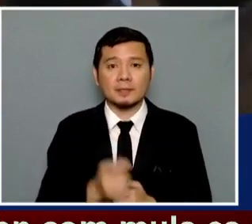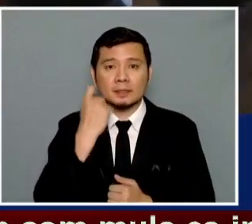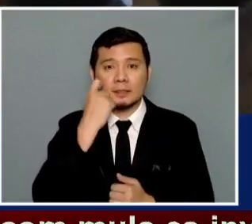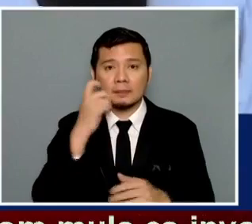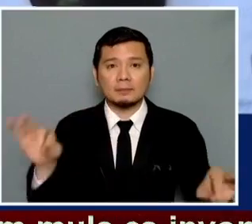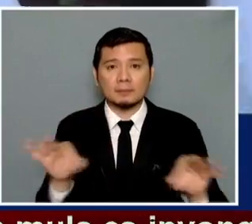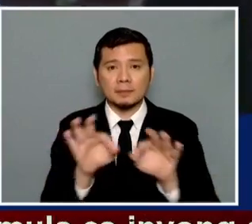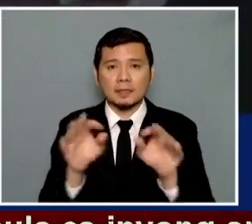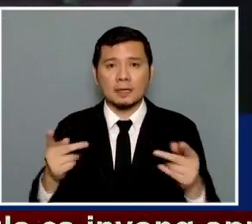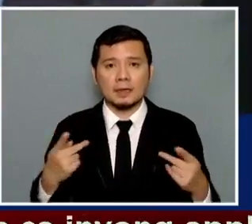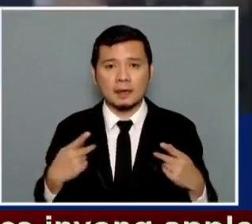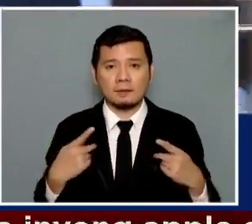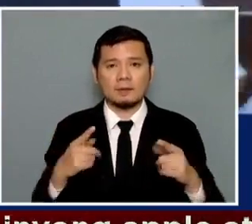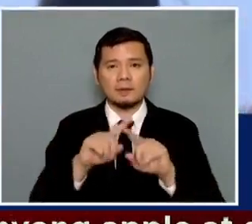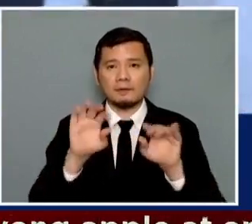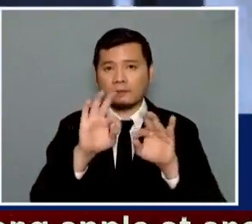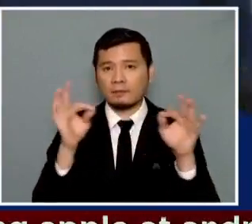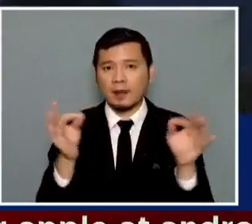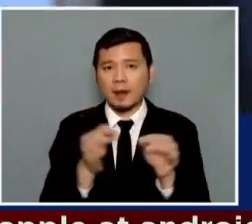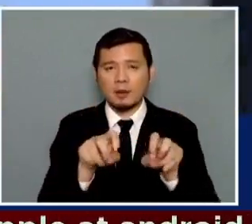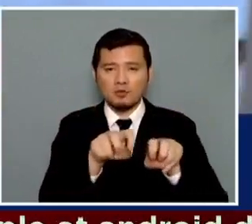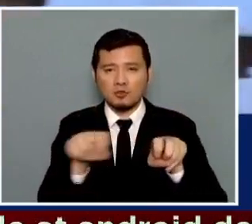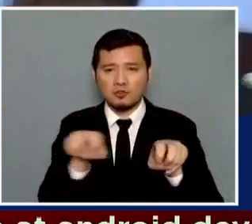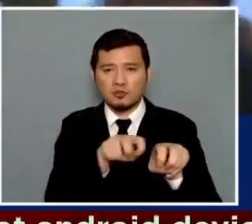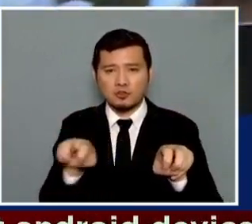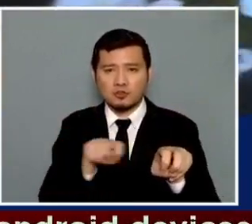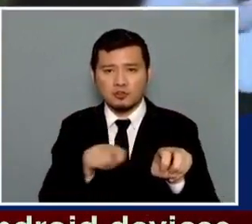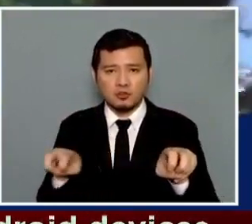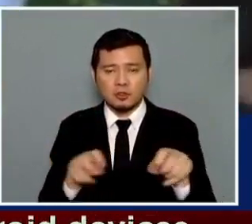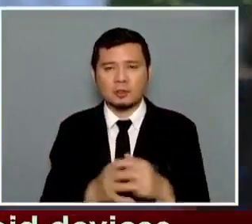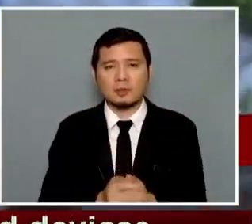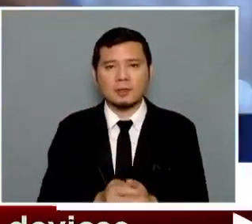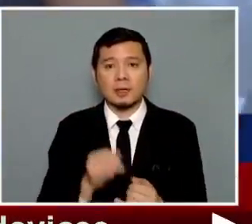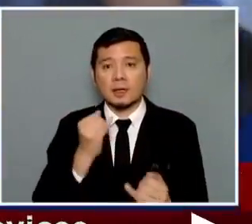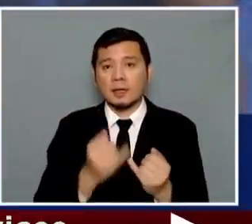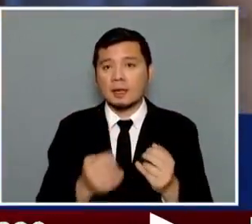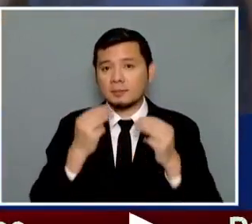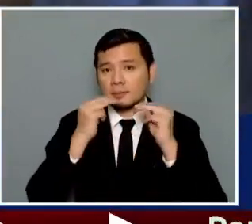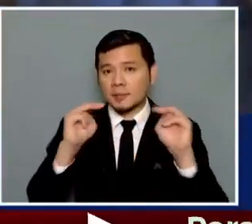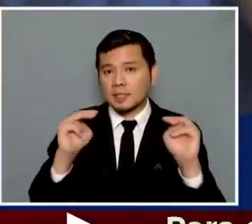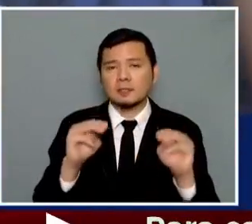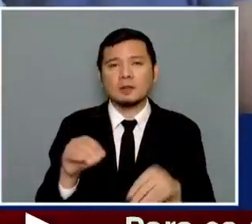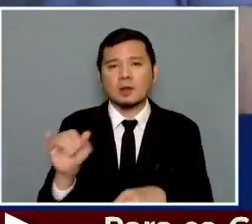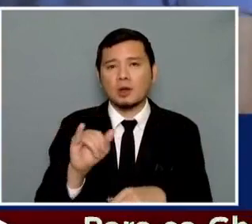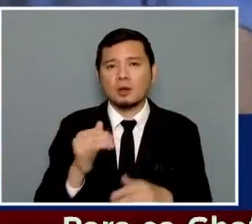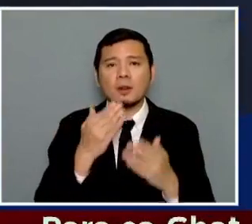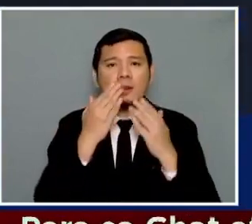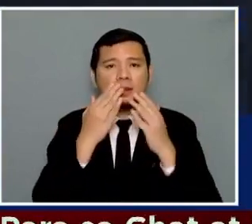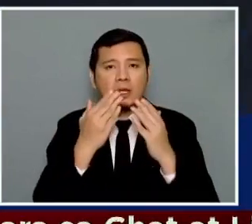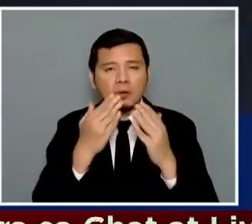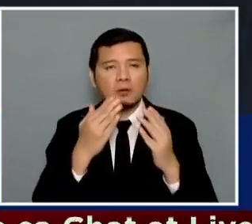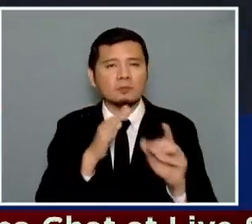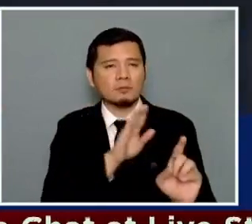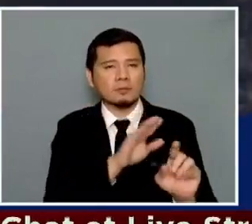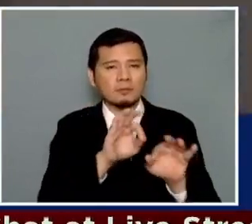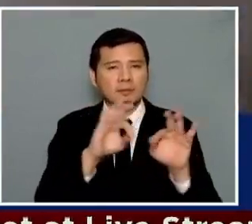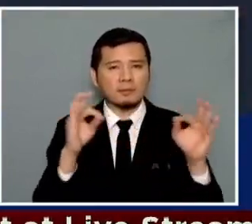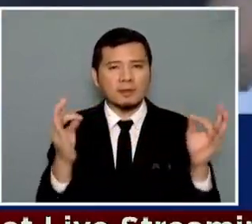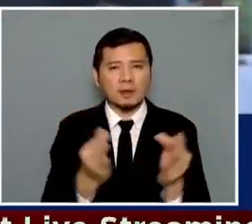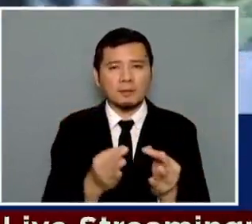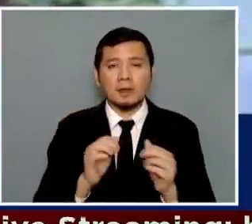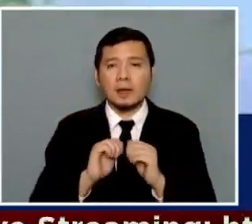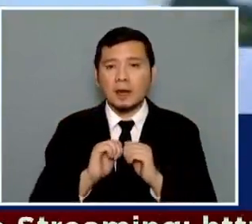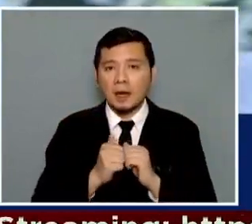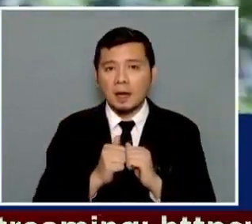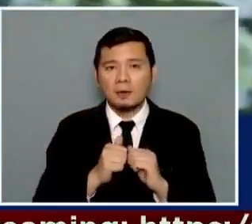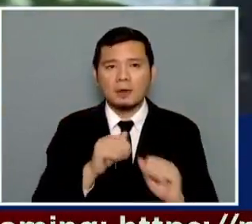buhay ni Susan. Nakatakdaring magbigay ng huling paalam at pasasalamat ang mga kapamilya ni Susan sa pangungunan ng kanyang